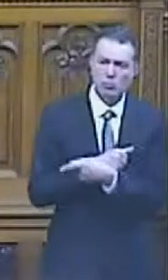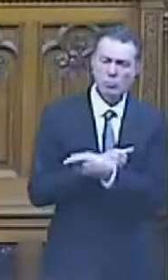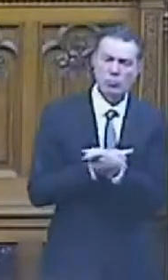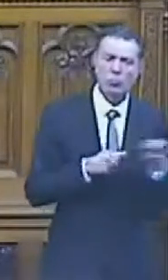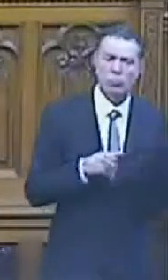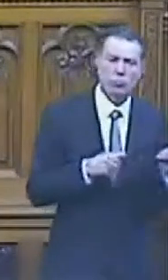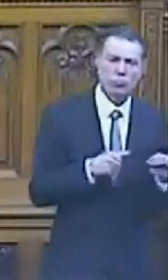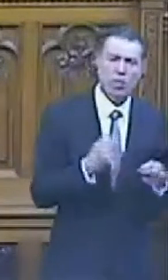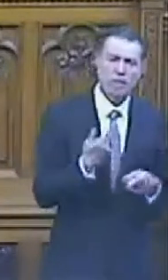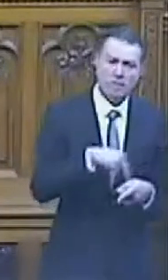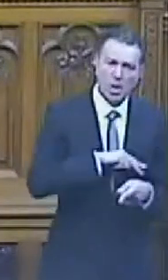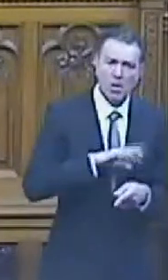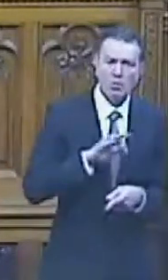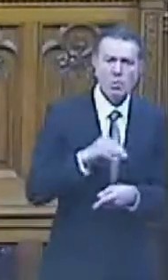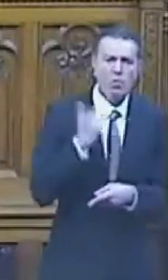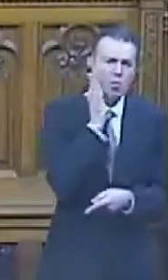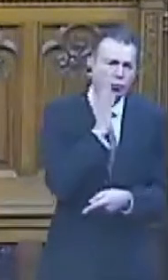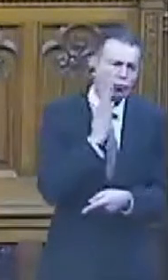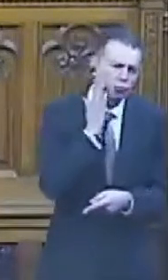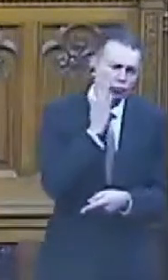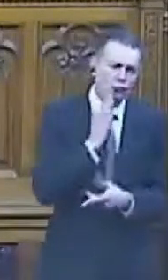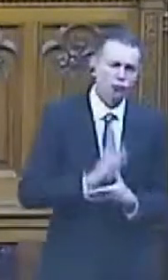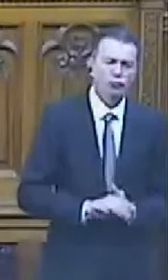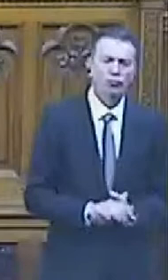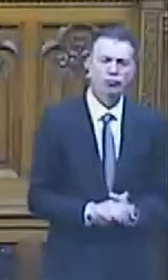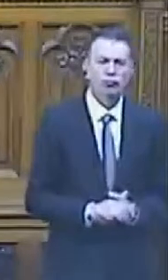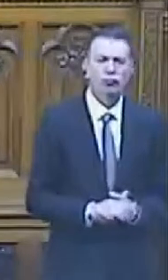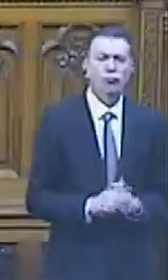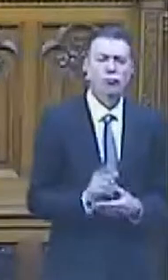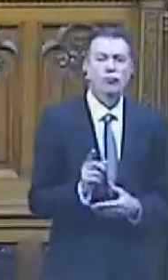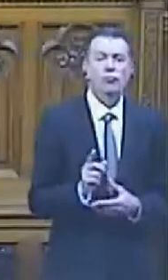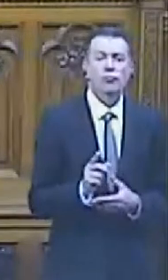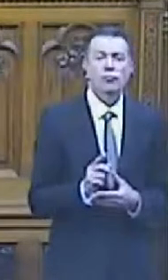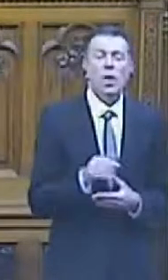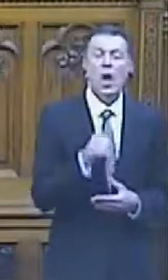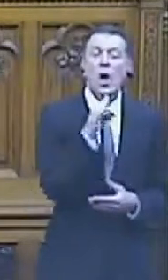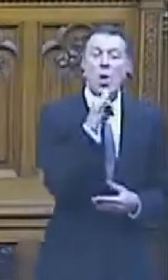diese Schande zu verantworten. Das werden die Menschen auch im Oktober